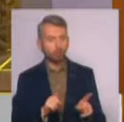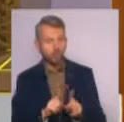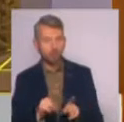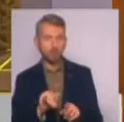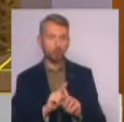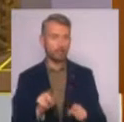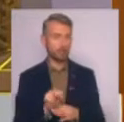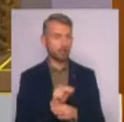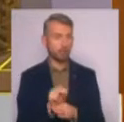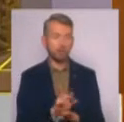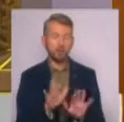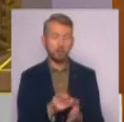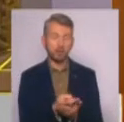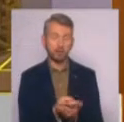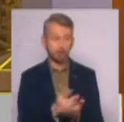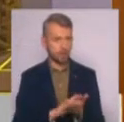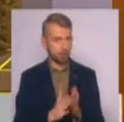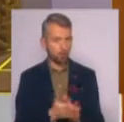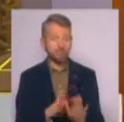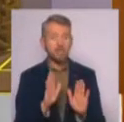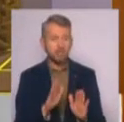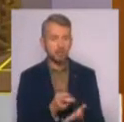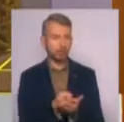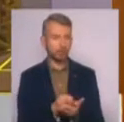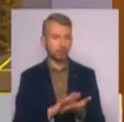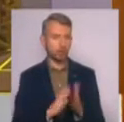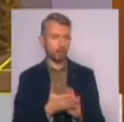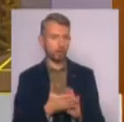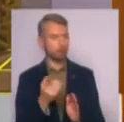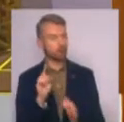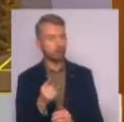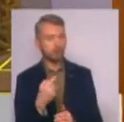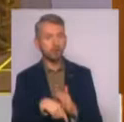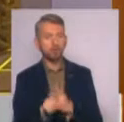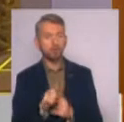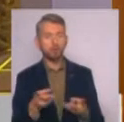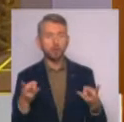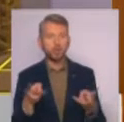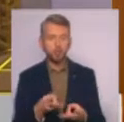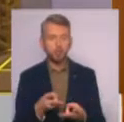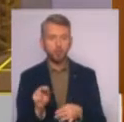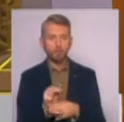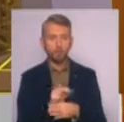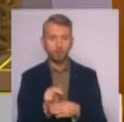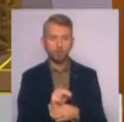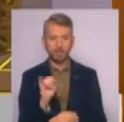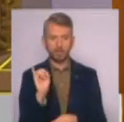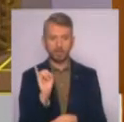лікування. Тільки в стаціонарних умовах. Тільки в стаціонарних умовах. Чому? Тому що потрібно вилікувати